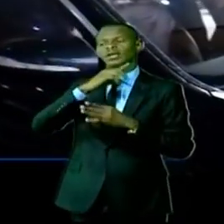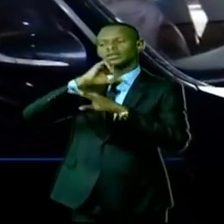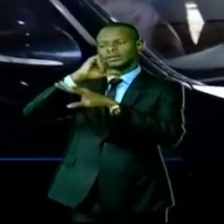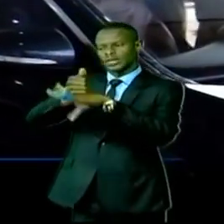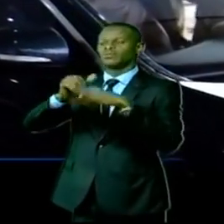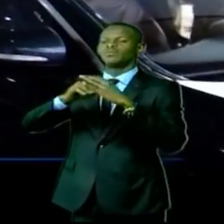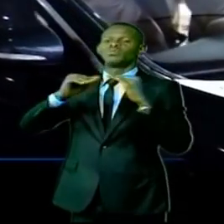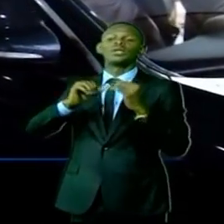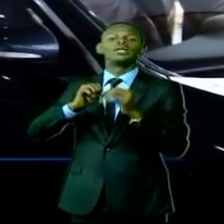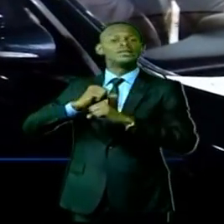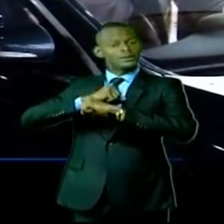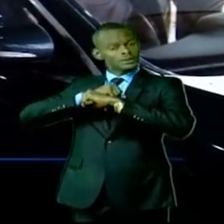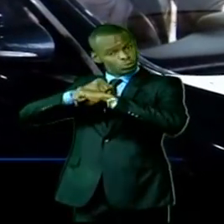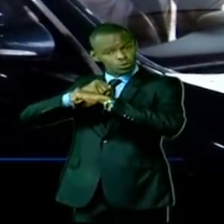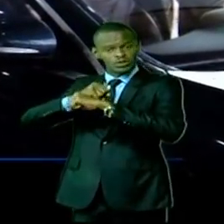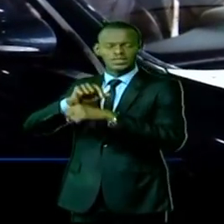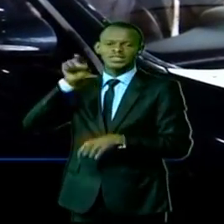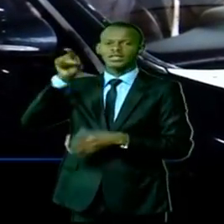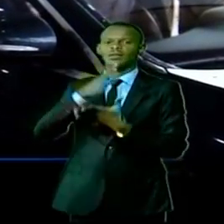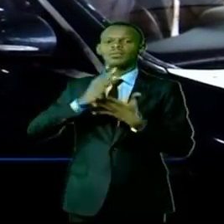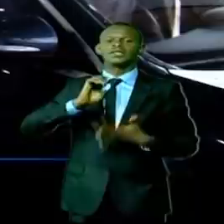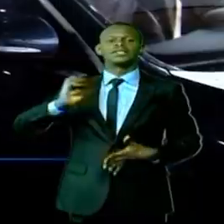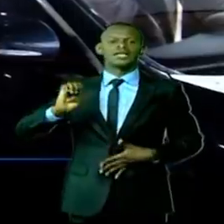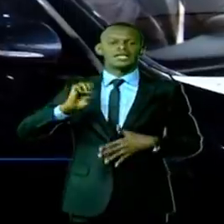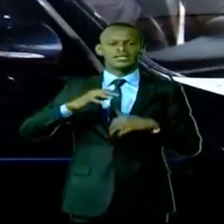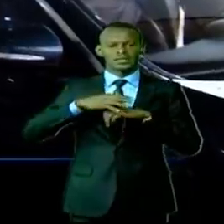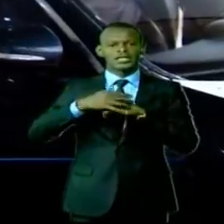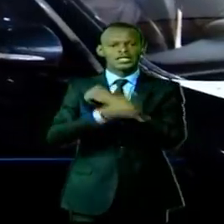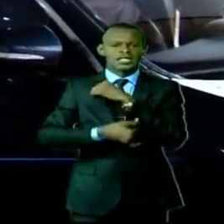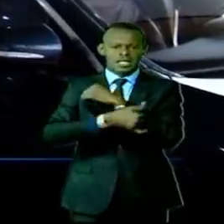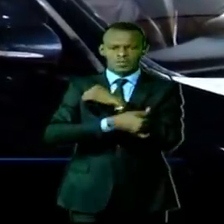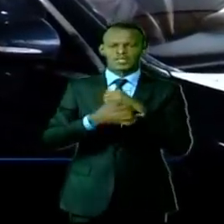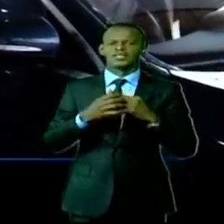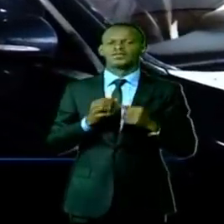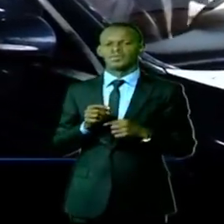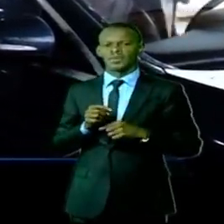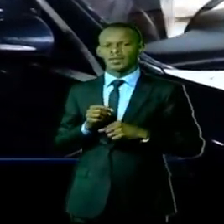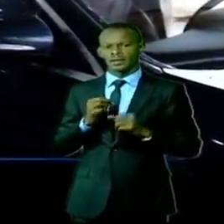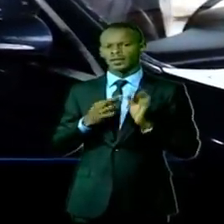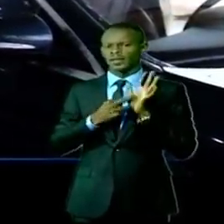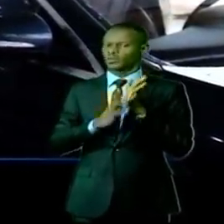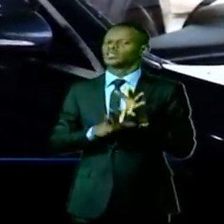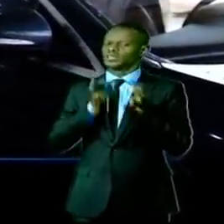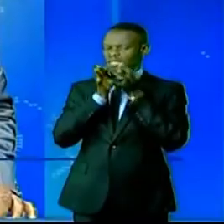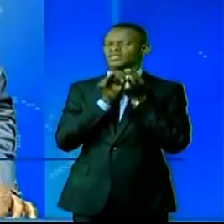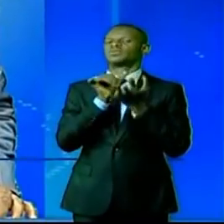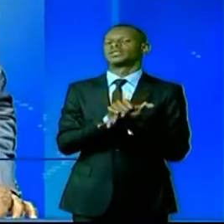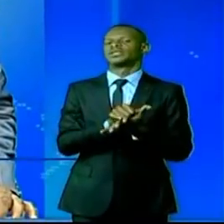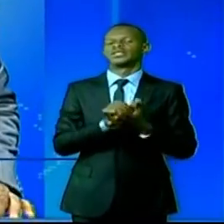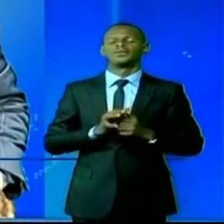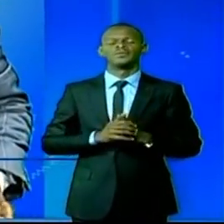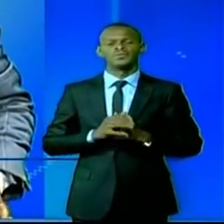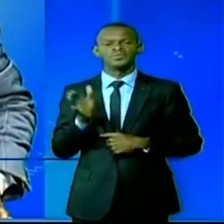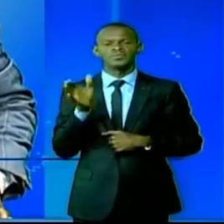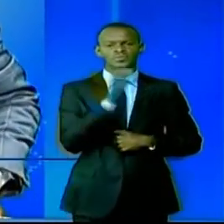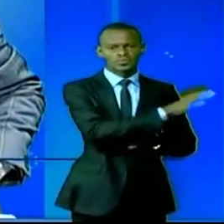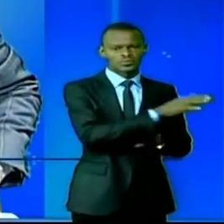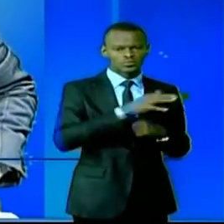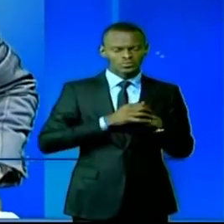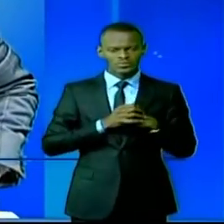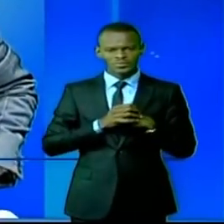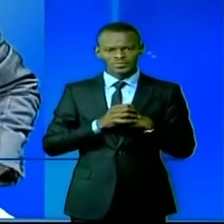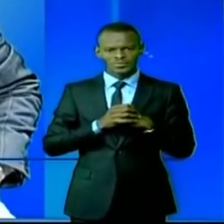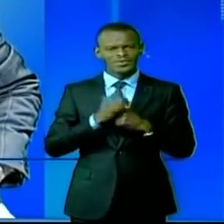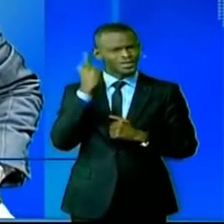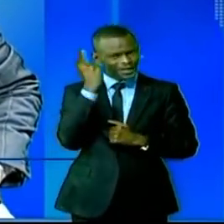la stabilité dans l'est du pays, a indiqué les hauts fonctionnaires des Nations Unies. Moko,